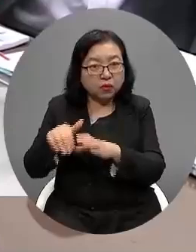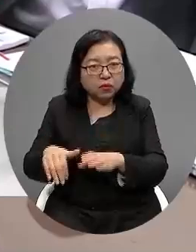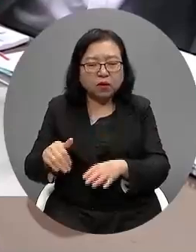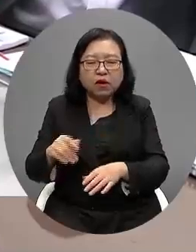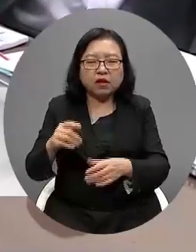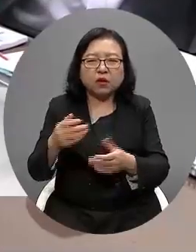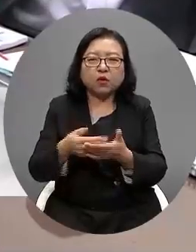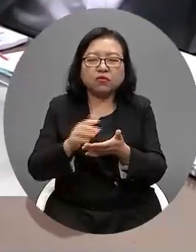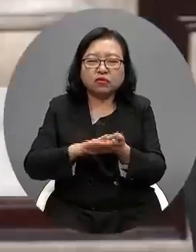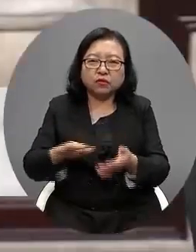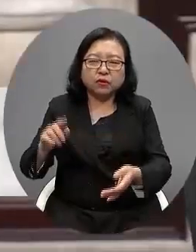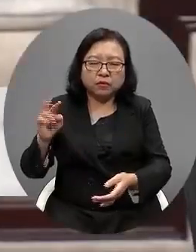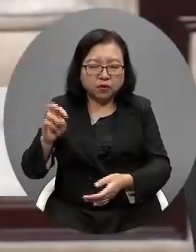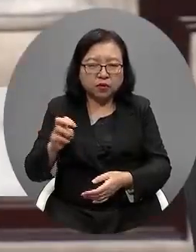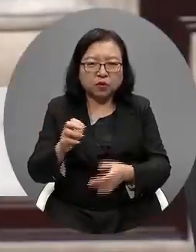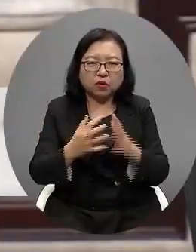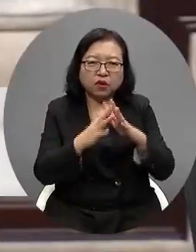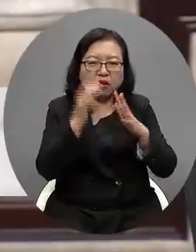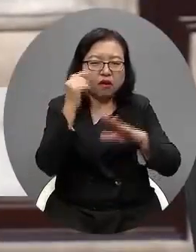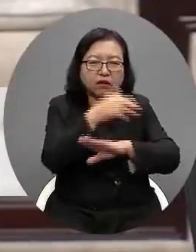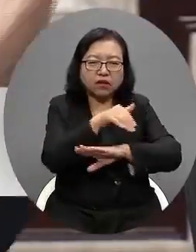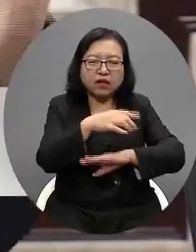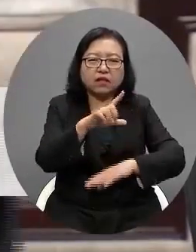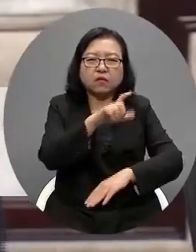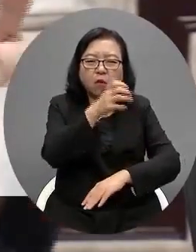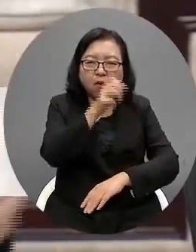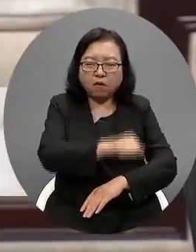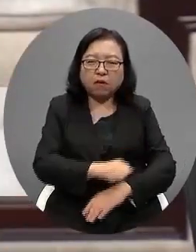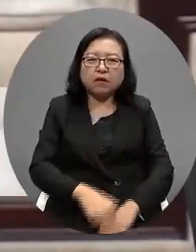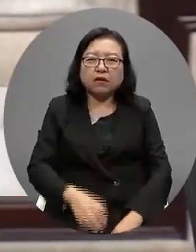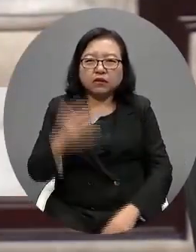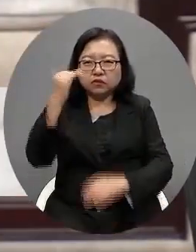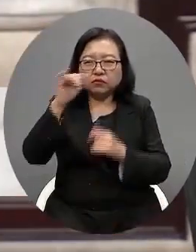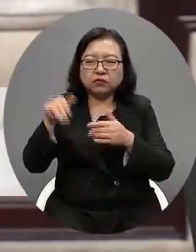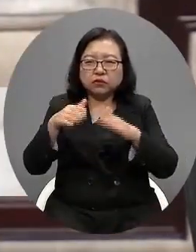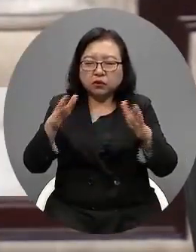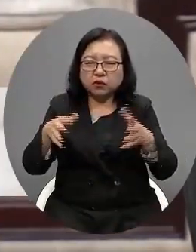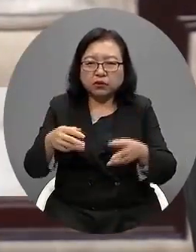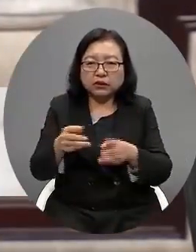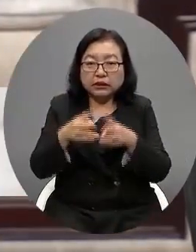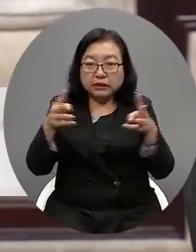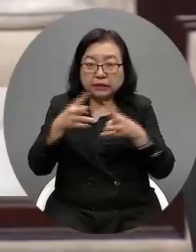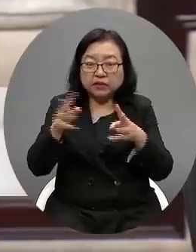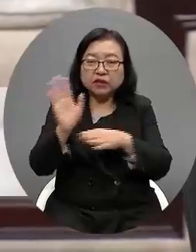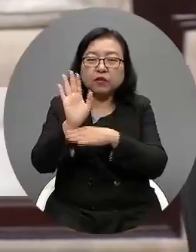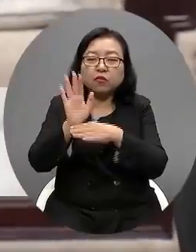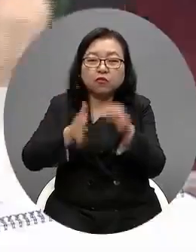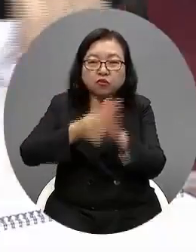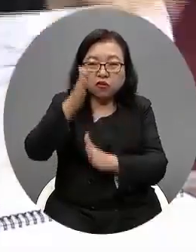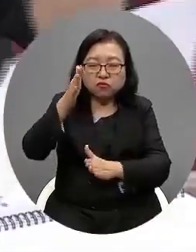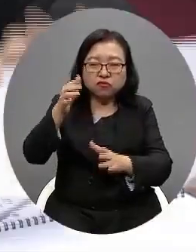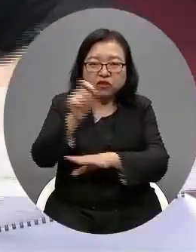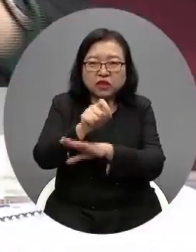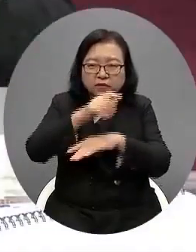설계와 부대 비용에 15억 원 등이 추산됐습니다. 충청북도는 3층 규모의 본관 모든 사무실을